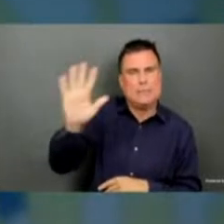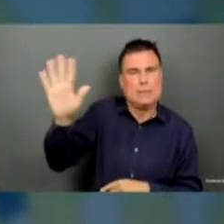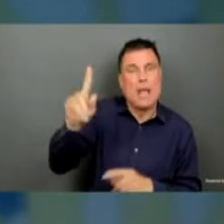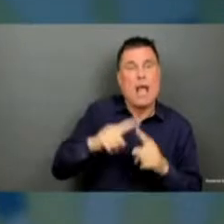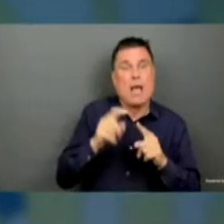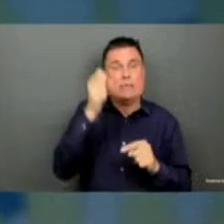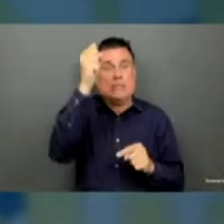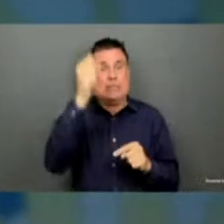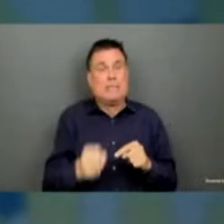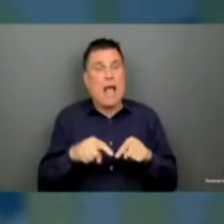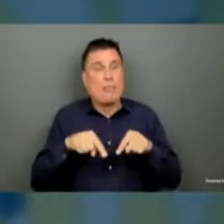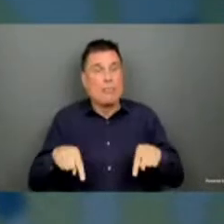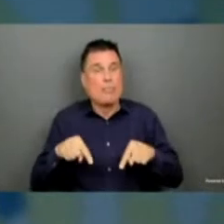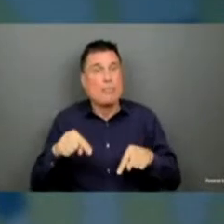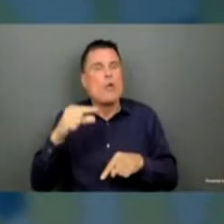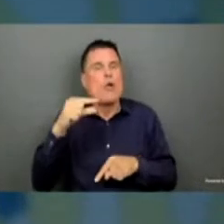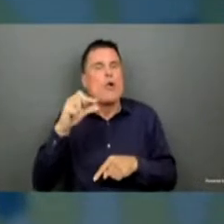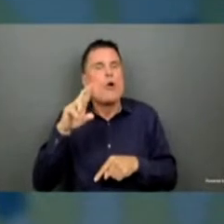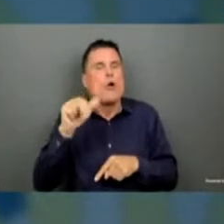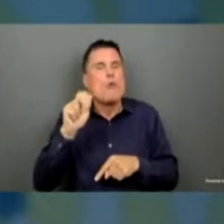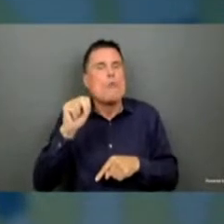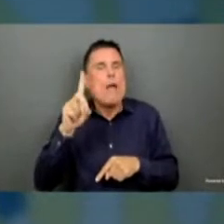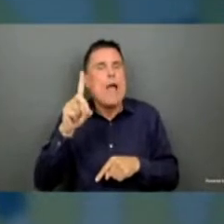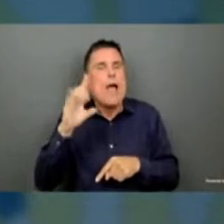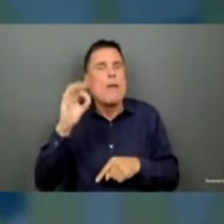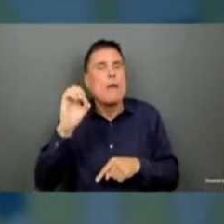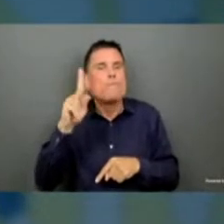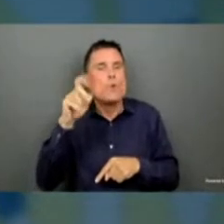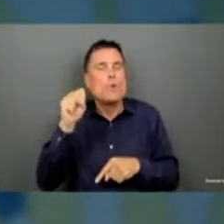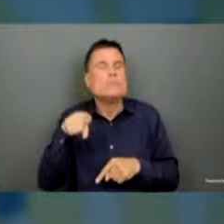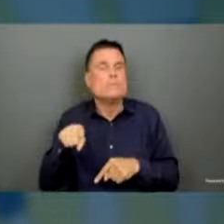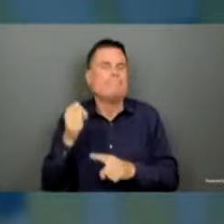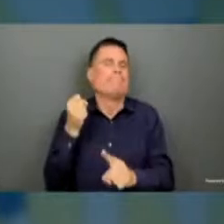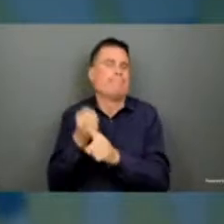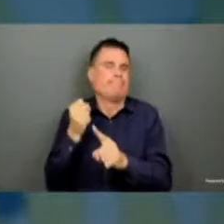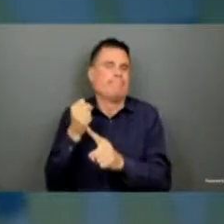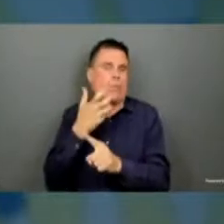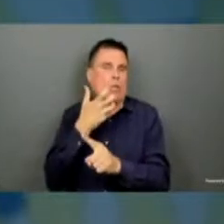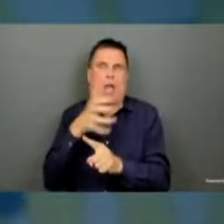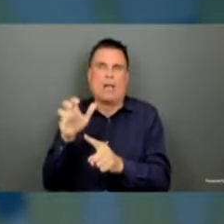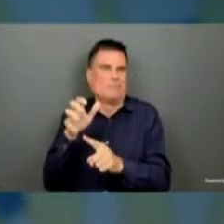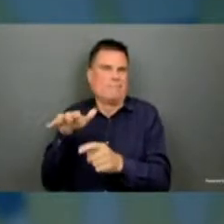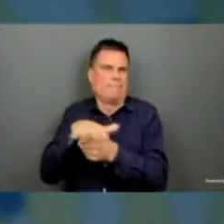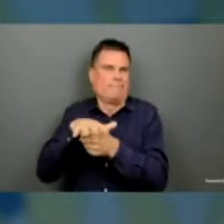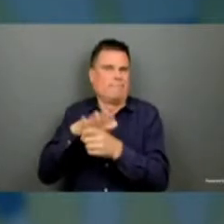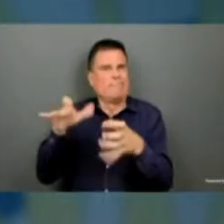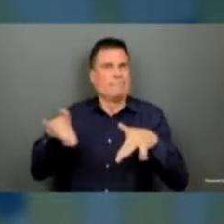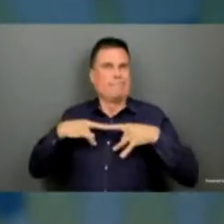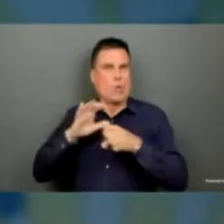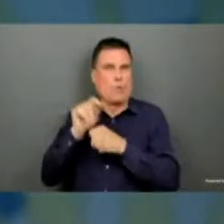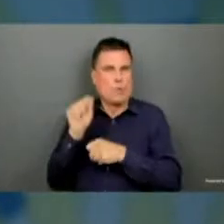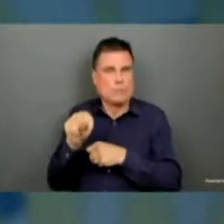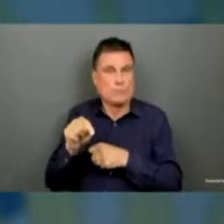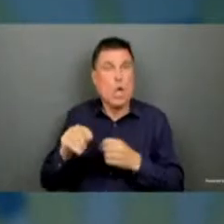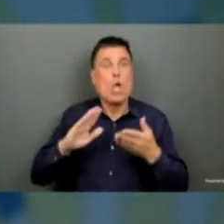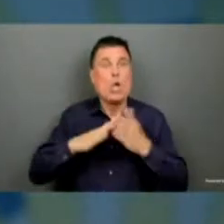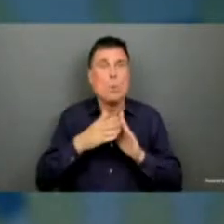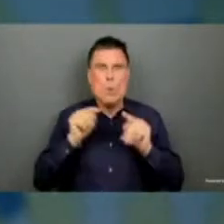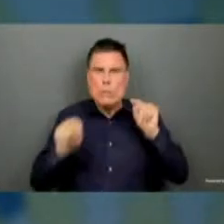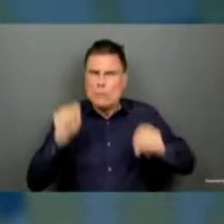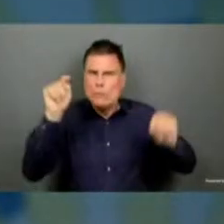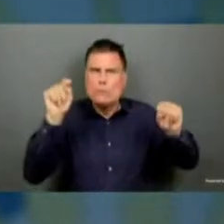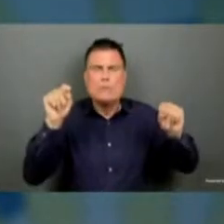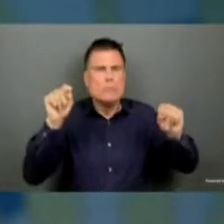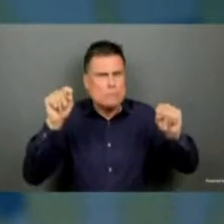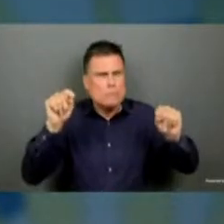黄色呢是10万人里边是 0.1 个人到5个人之间大家可以看到基本上都是反而这个